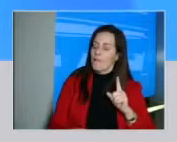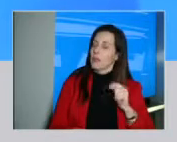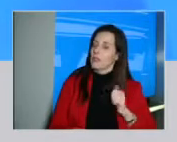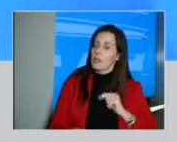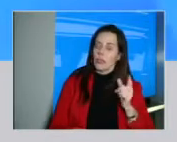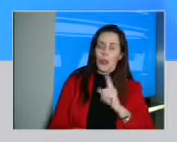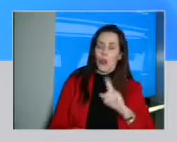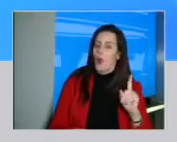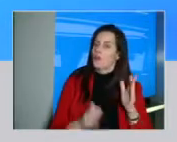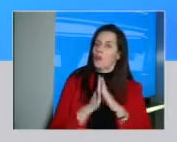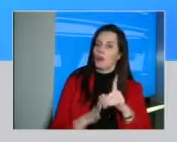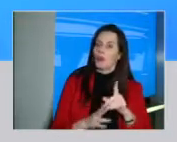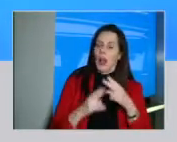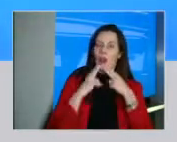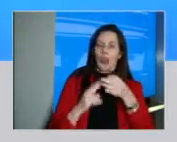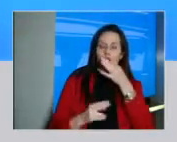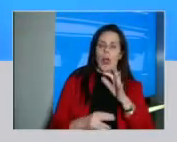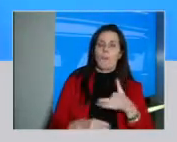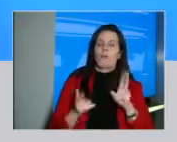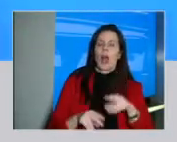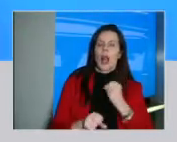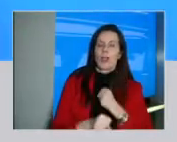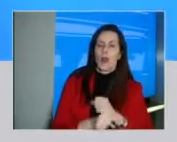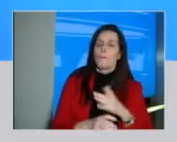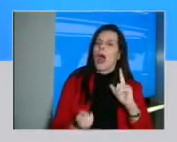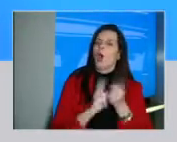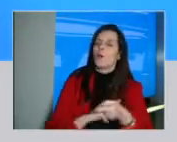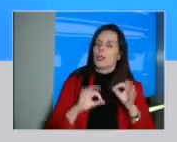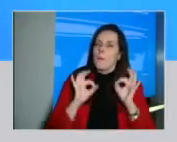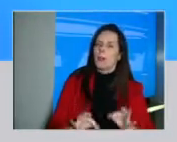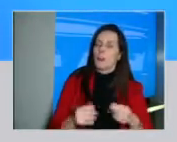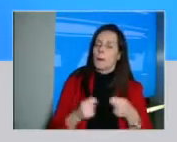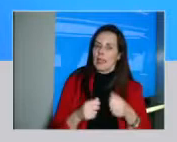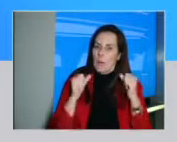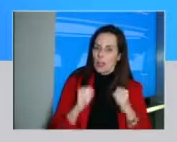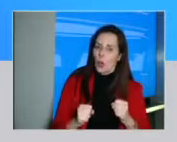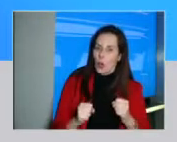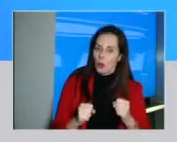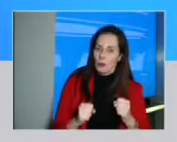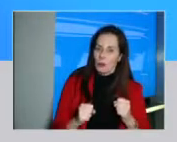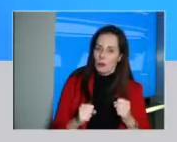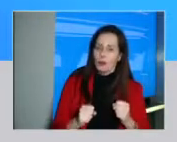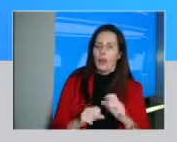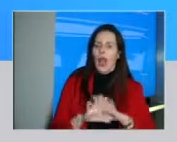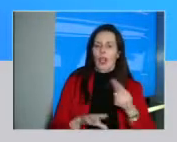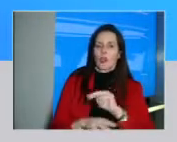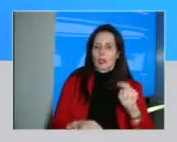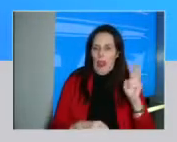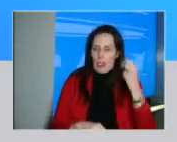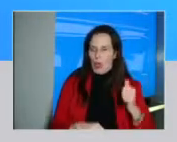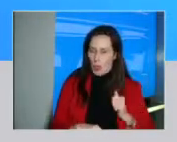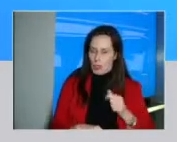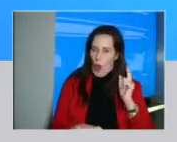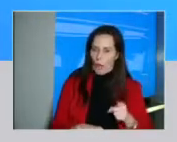לא נתבקש לענות על השאלה, מה אפשר לעשות, מה החלופות האמיתיות מבחינה ביטחונית בלבד, לסוגיית הגיוס